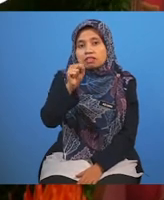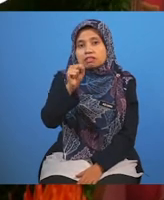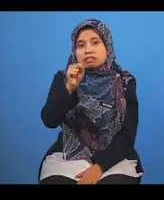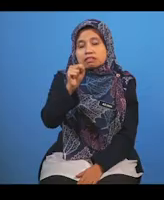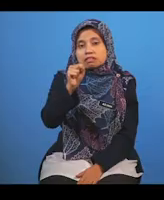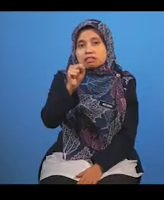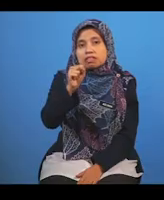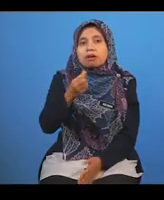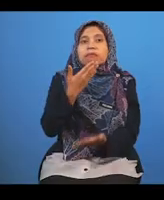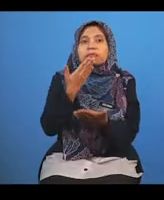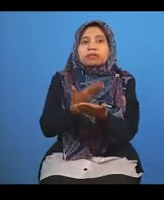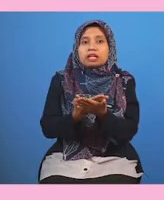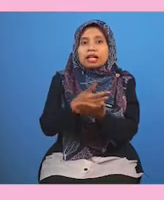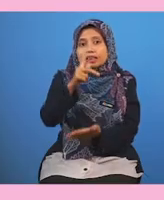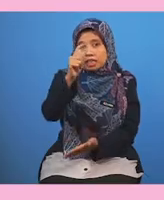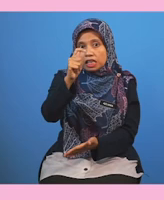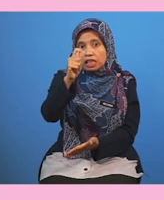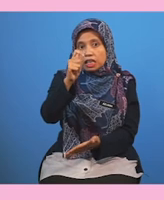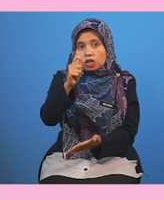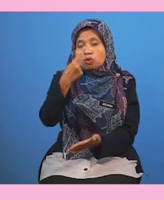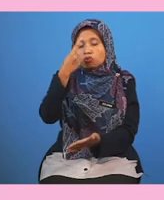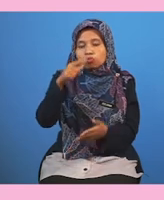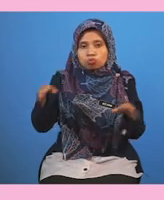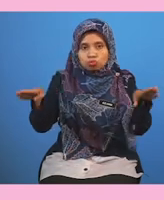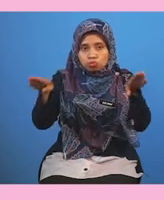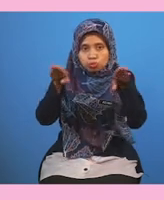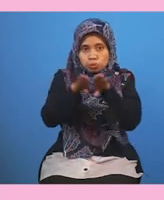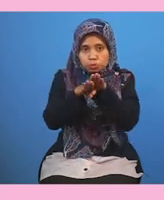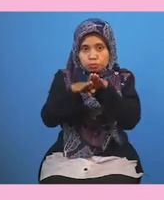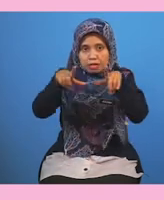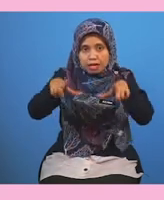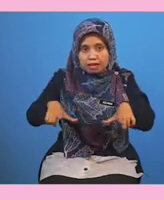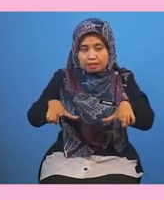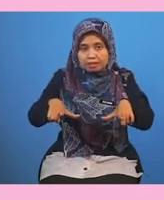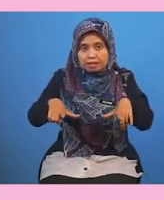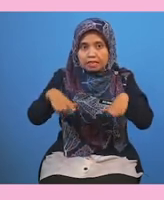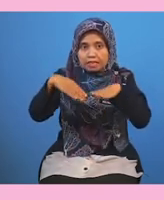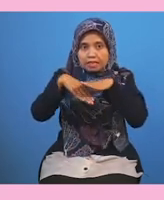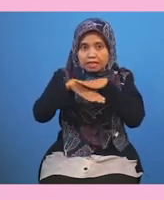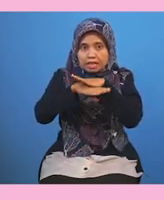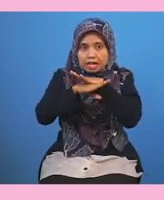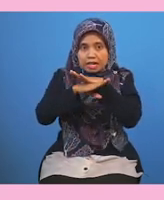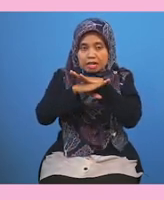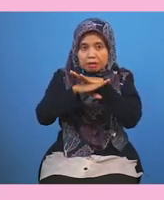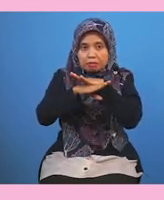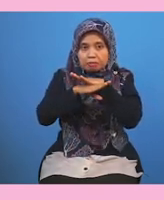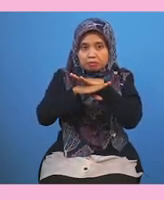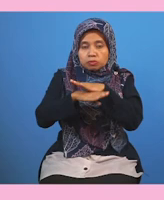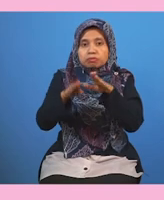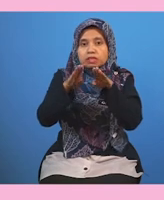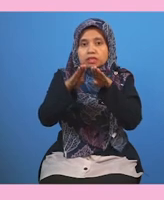TSPRS. Baiklah, T adalah tutup, iaitu letakkan di dalam bekas